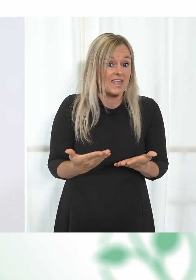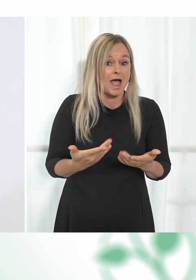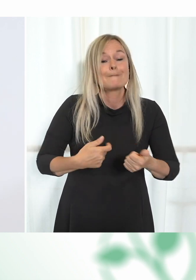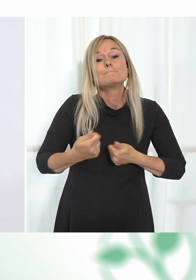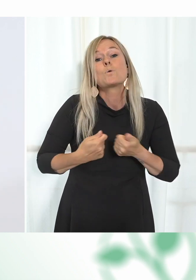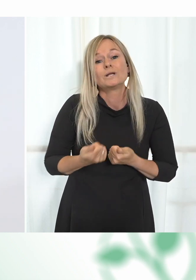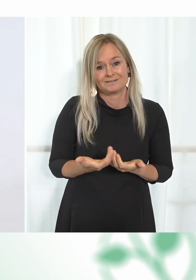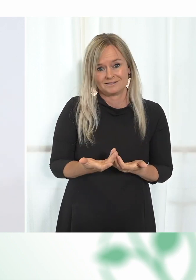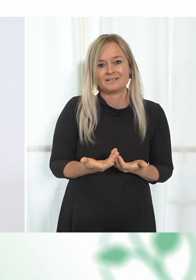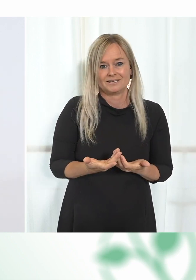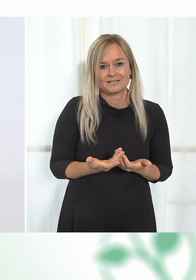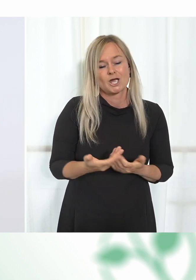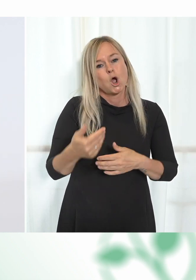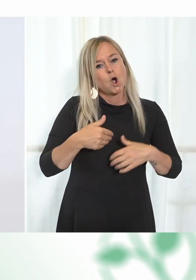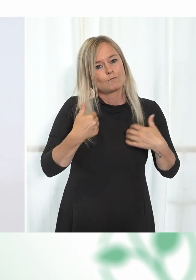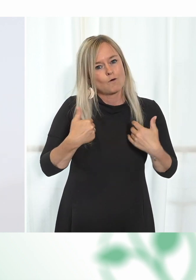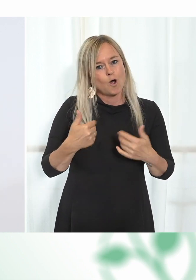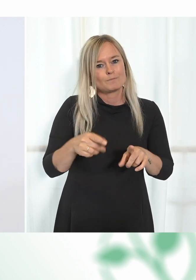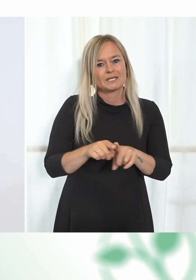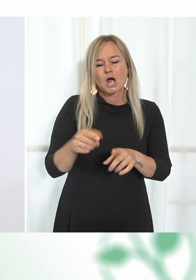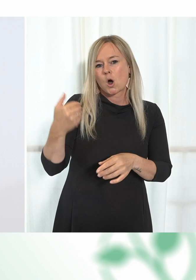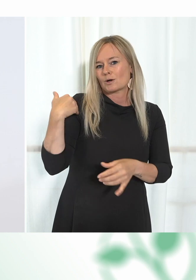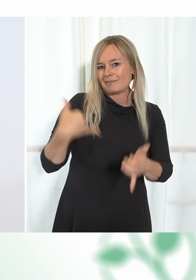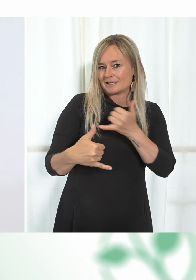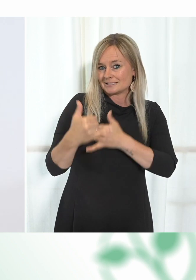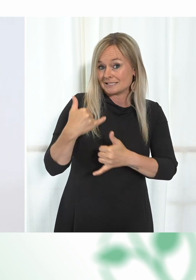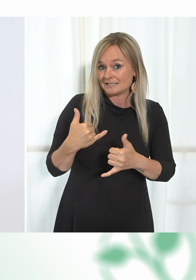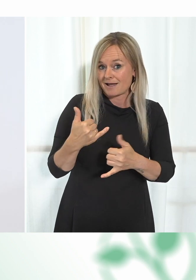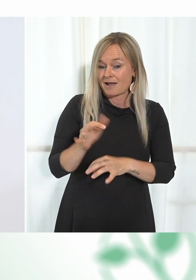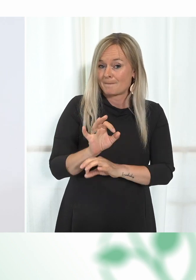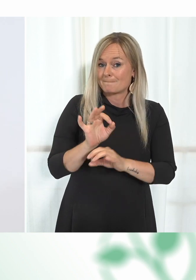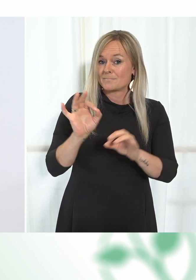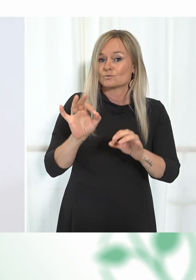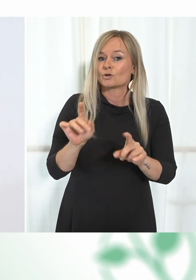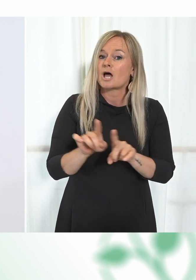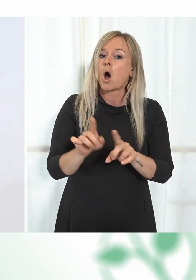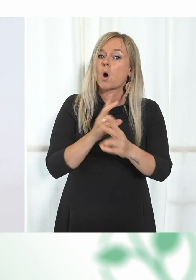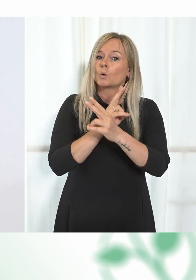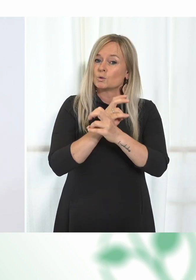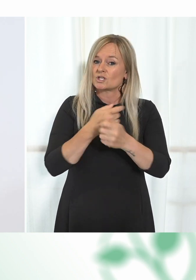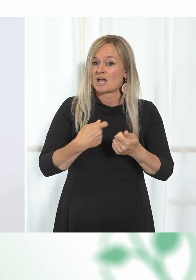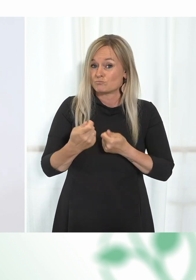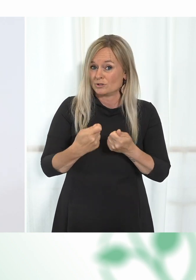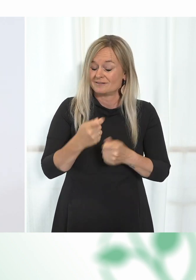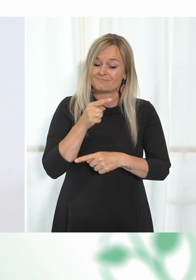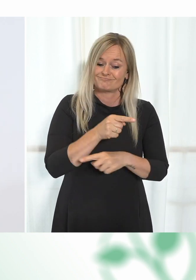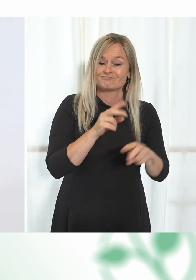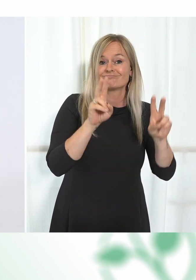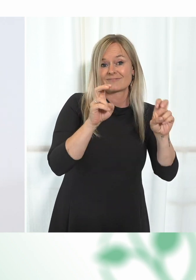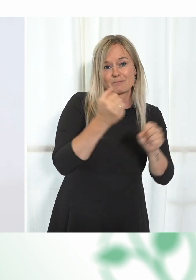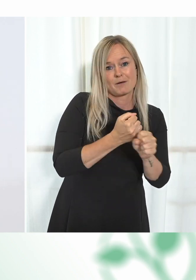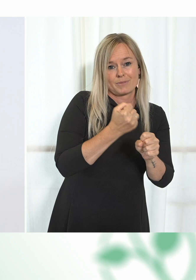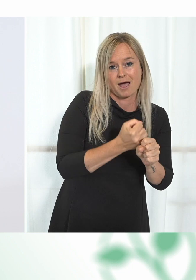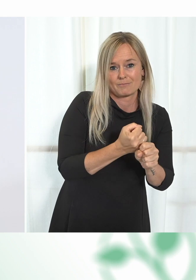freuen uns auch, dass in den letzten Jahren ganz besonders auch die österreichische Politik sich diesem Thema angenommen hat und da